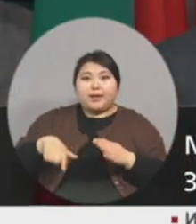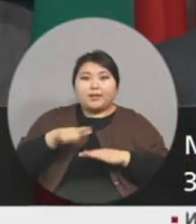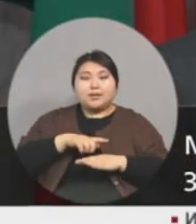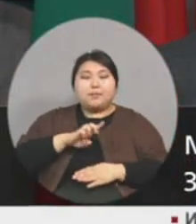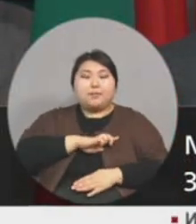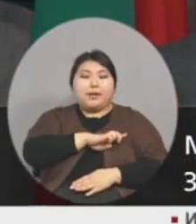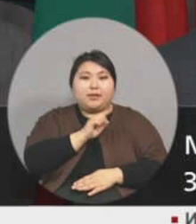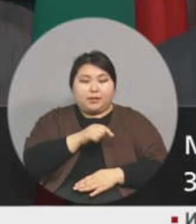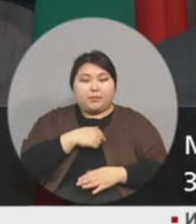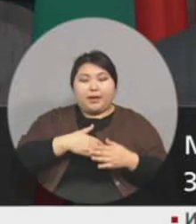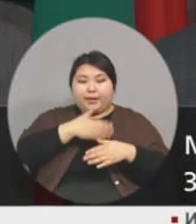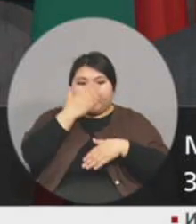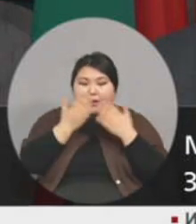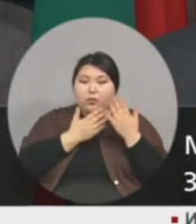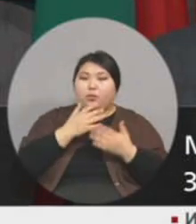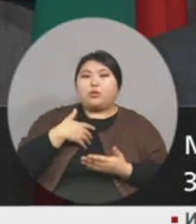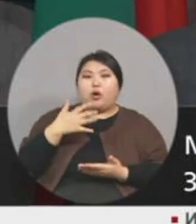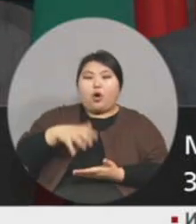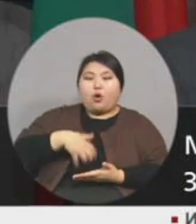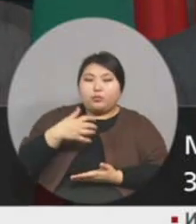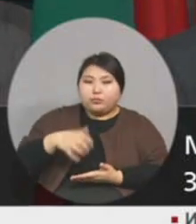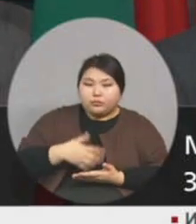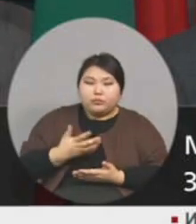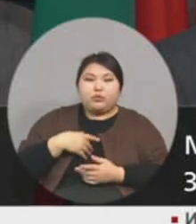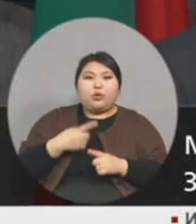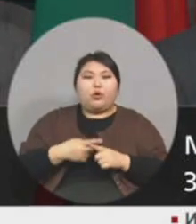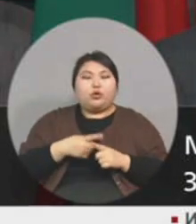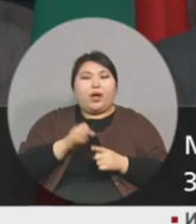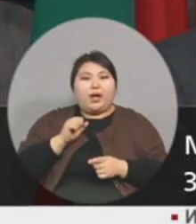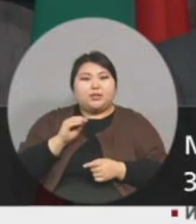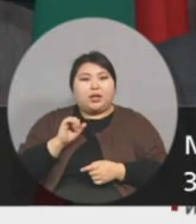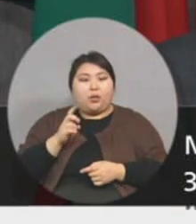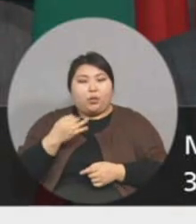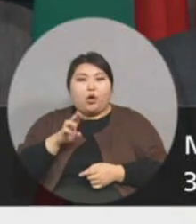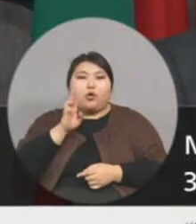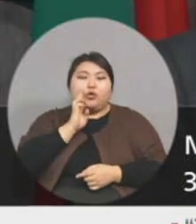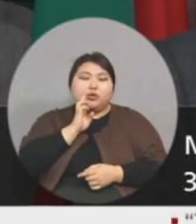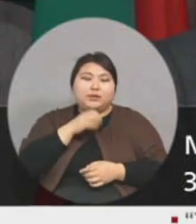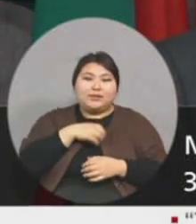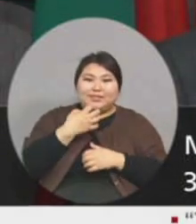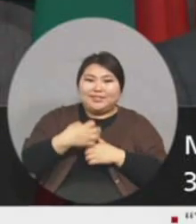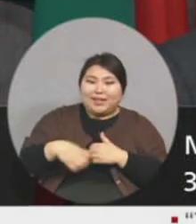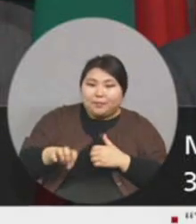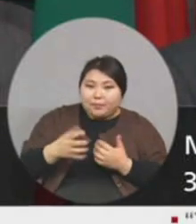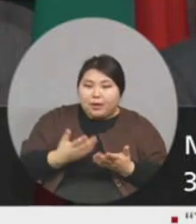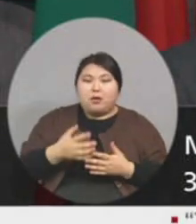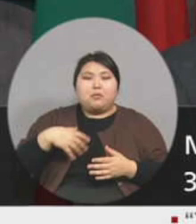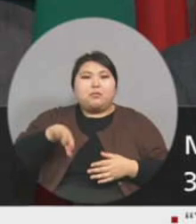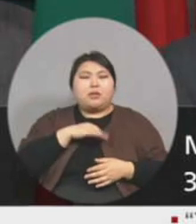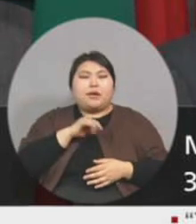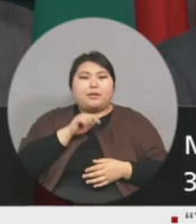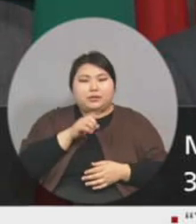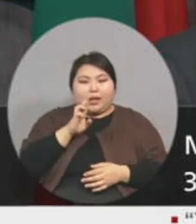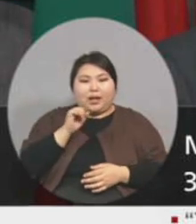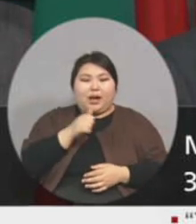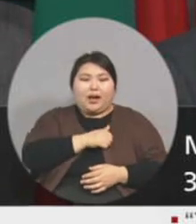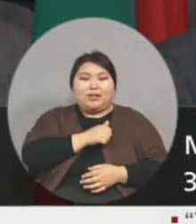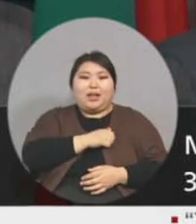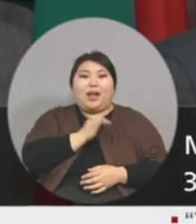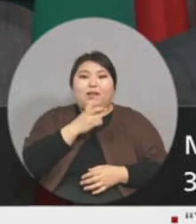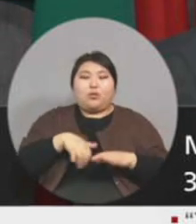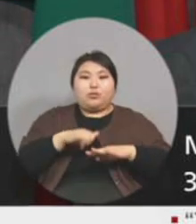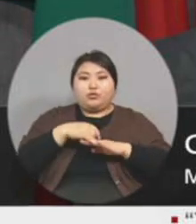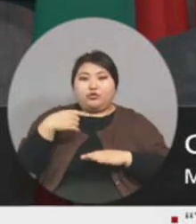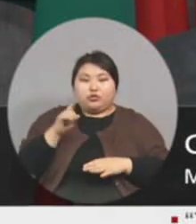баялаг, за тэгээд тавуул олборлолт, хөдөө аж ахуй, хүнс нөхцөний салбарын гээд. Тэг бид бол Канада улсаас бас одоо